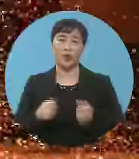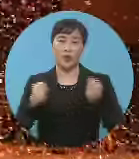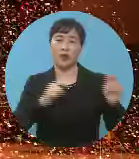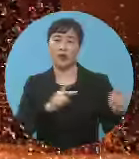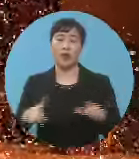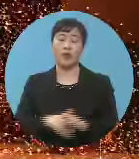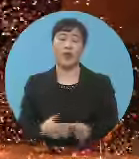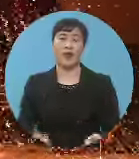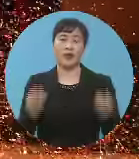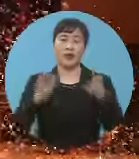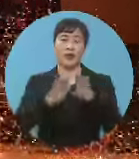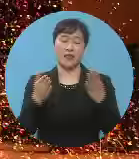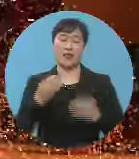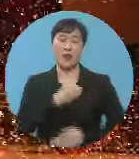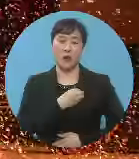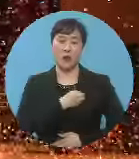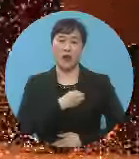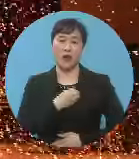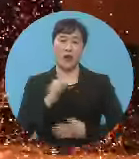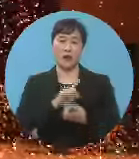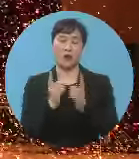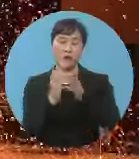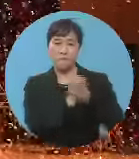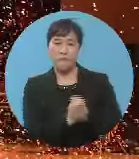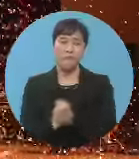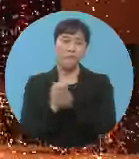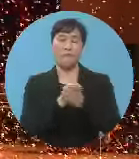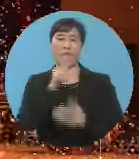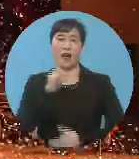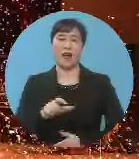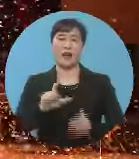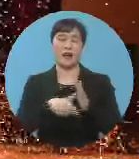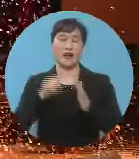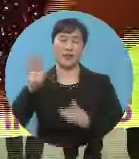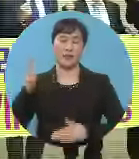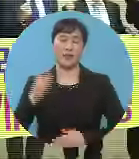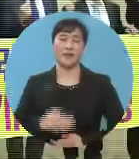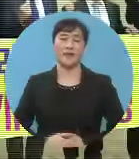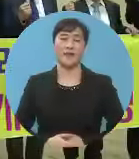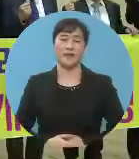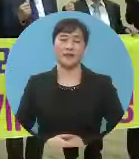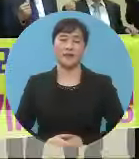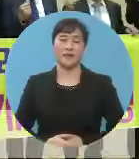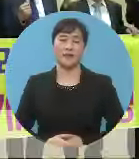문화행사가 펼쳐져 회원 간의 화합을 다지는 시간이 됐습니다.